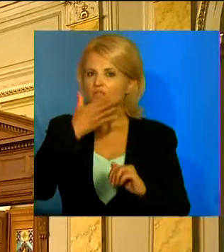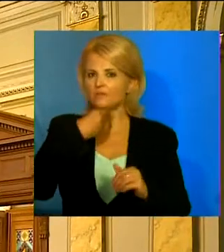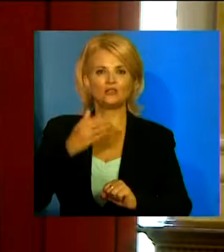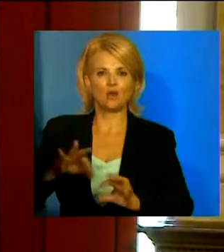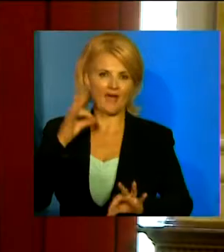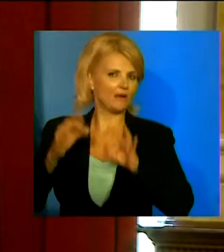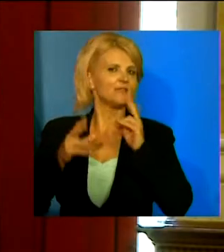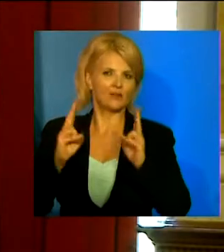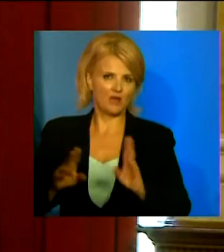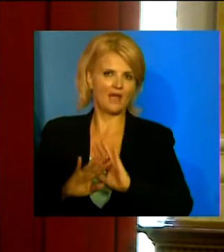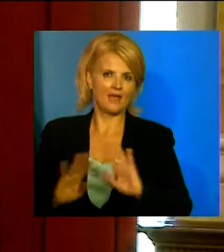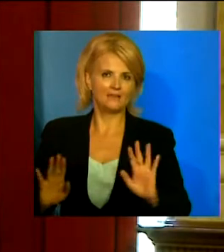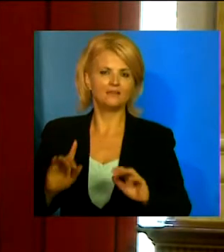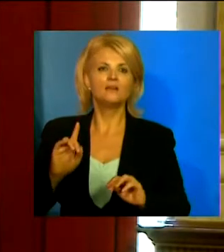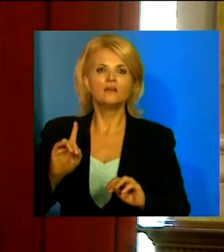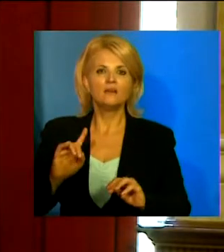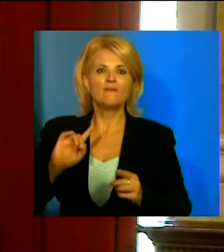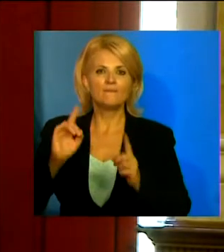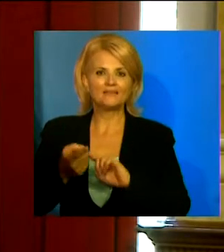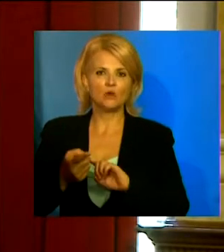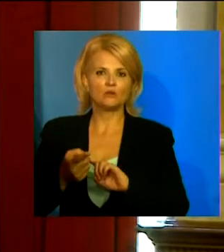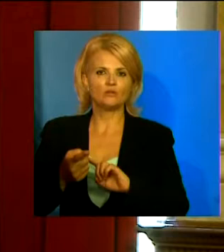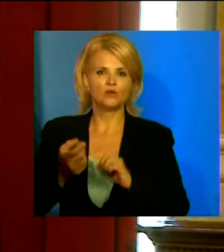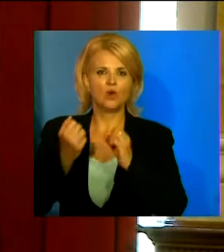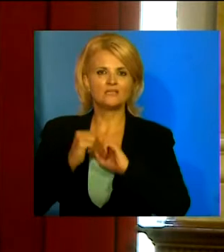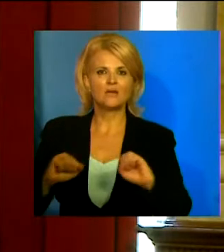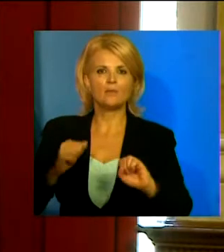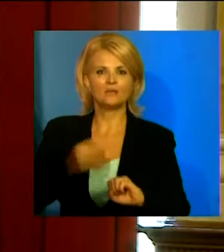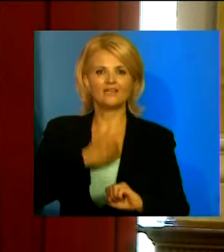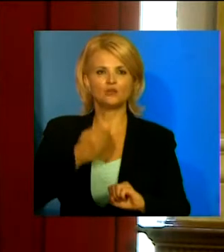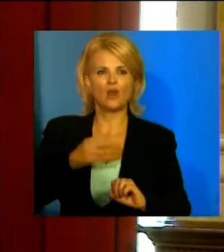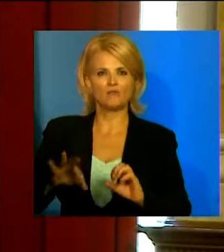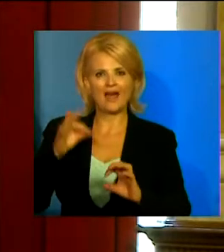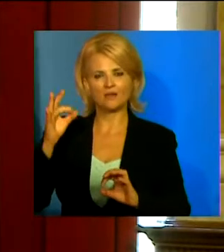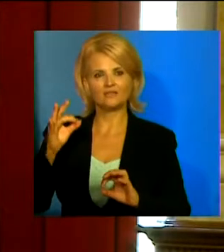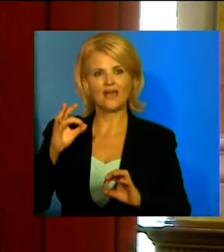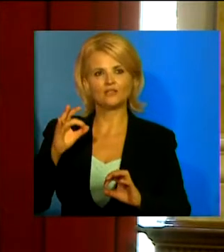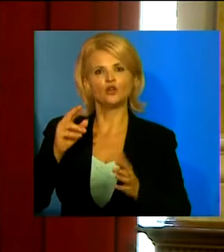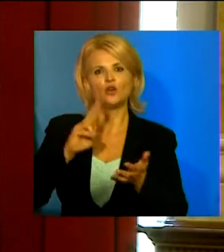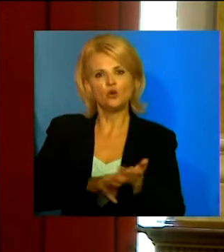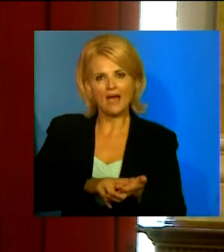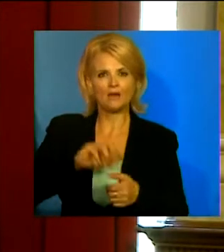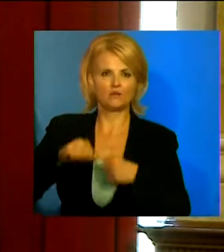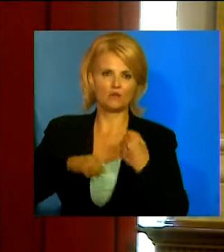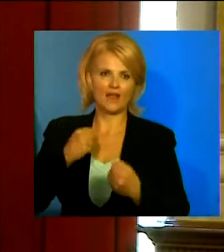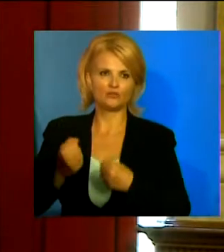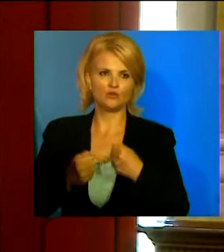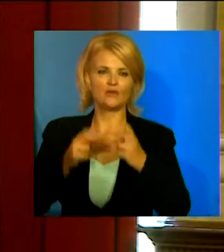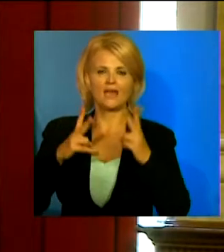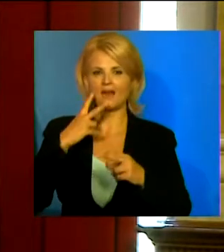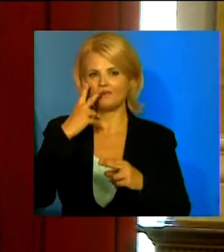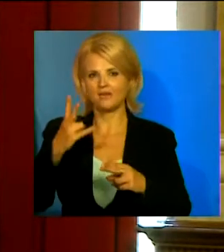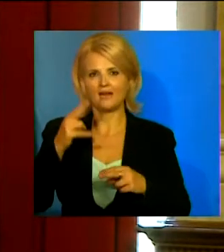a Hódmezővásárhelyi Tankerület igazgatója is, aki elmondta, a szülők élhettek a szabad iskolaválasztás jogával, de figyelembe kellett venni